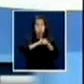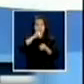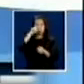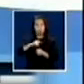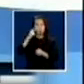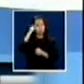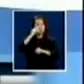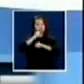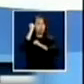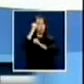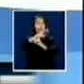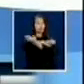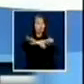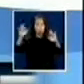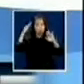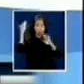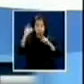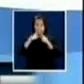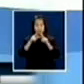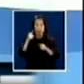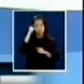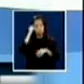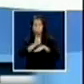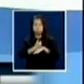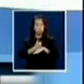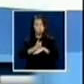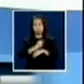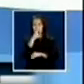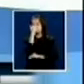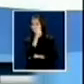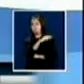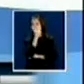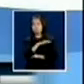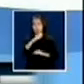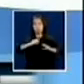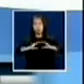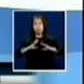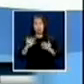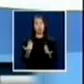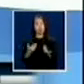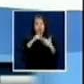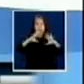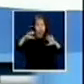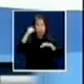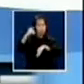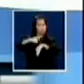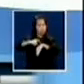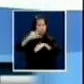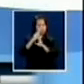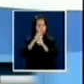การชุมนุมนั้นทางฝ่ายแกนนำนั้นก็ได้ปฏิเสธแม้ว่ารัฐบาลได้ให้เวลามาเป็นระยะเวลากว่า1สัปด